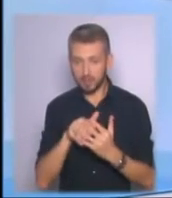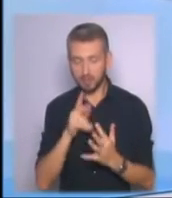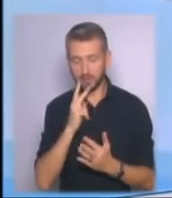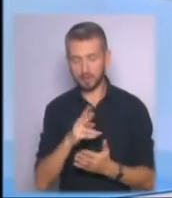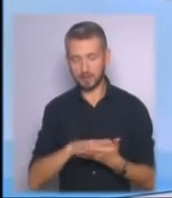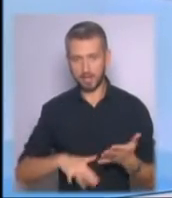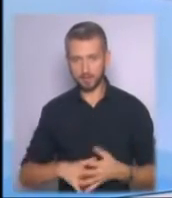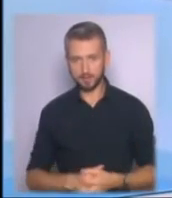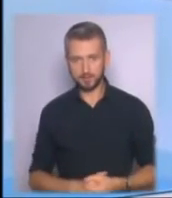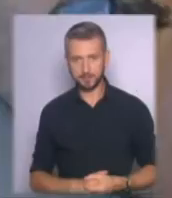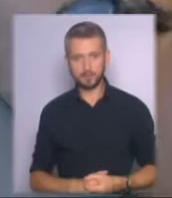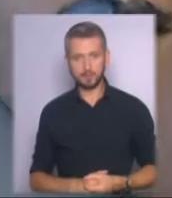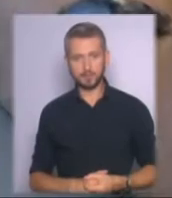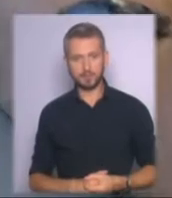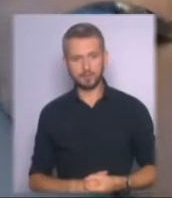Сарданова.